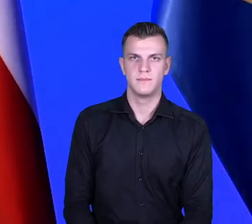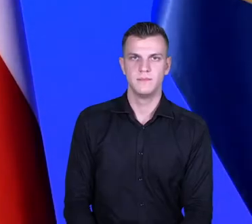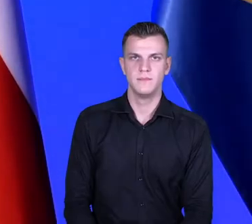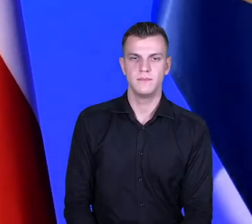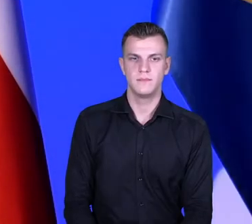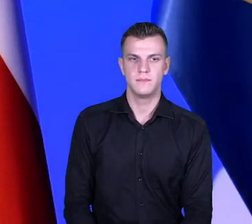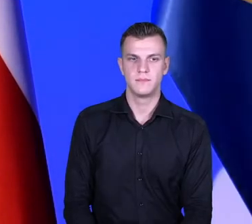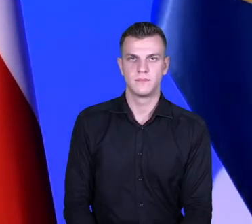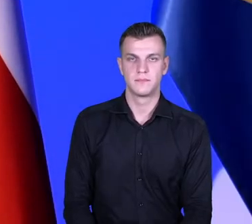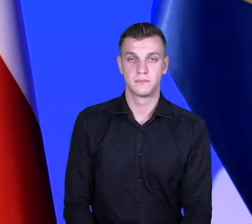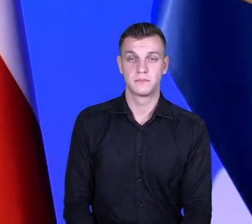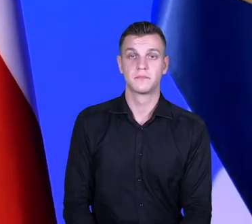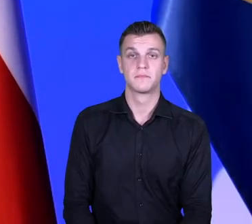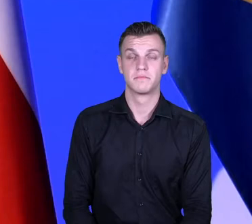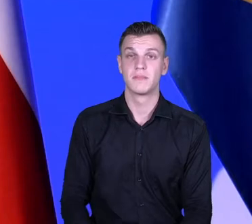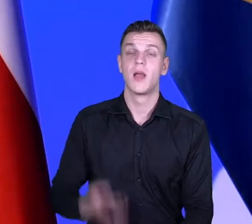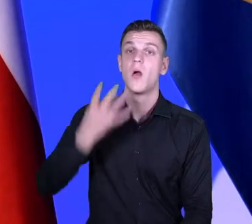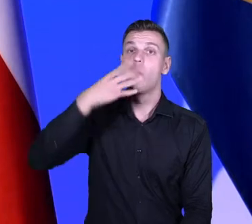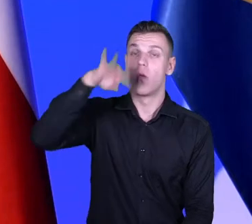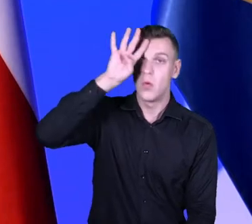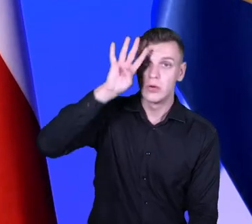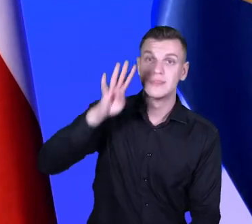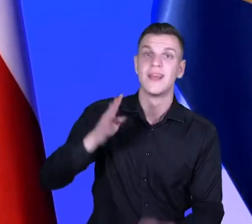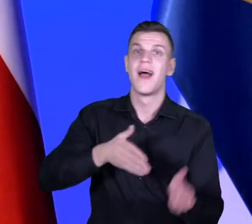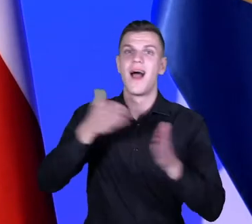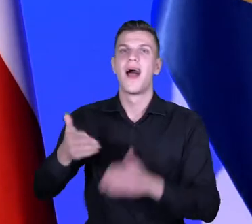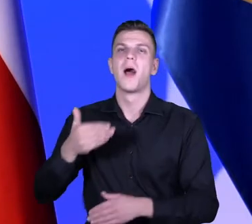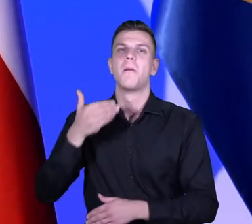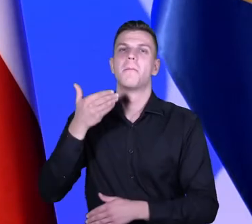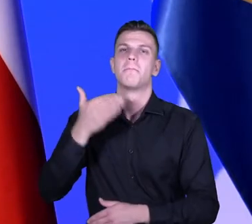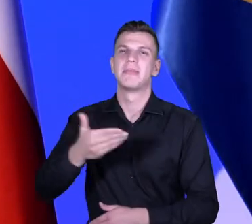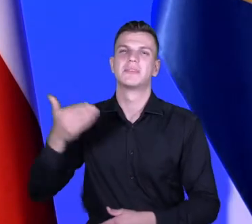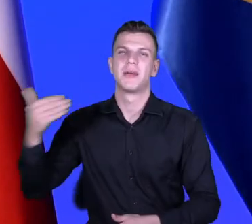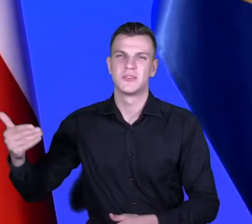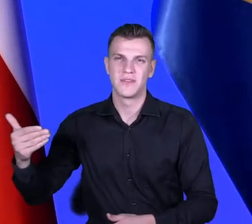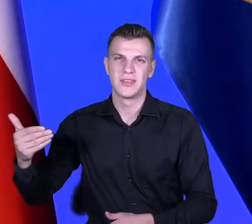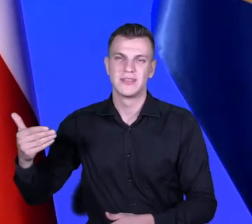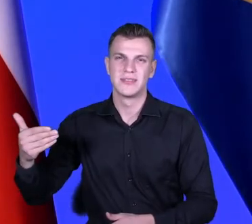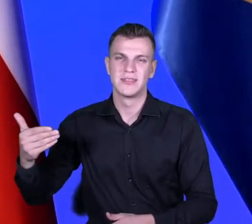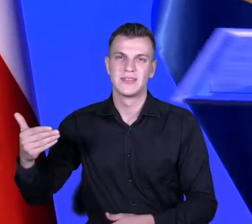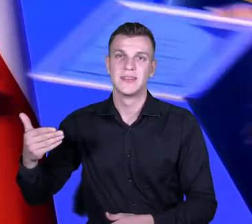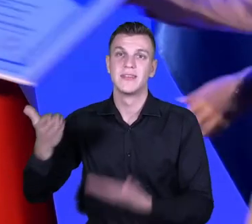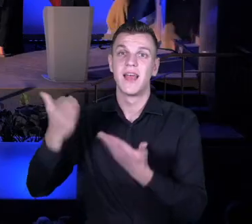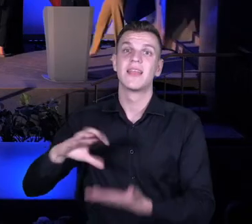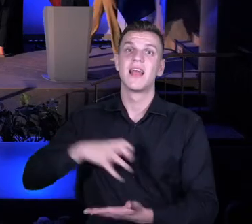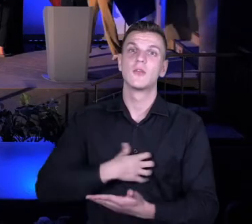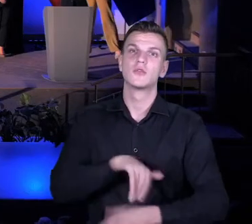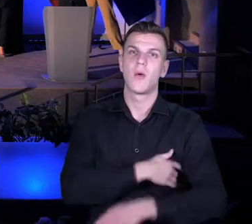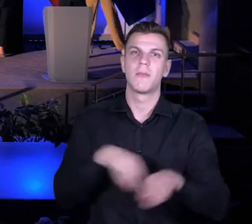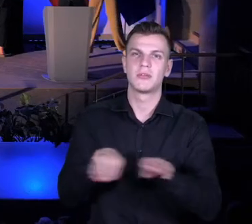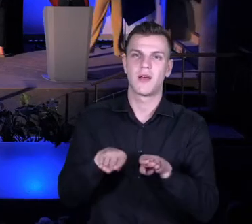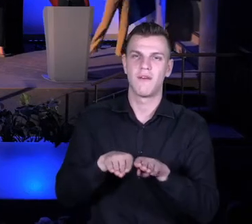Byliśmy w Łasku, byliśmy w Łodzi, będziemy teraz w Mińsku Mazowieckim i zapraszam pana dyrektora Grzegorza Wyszogrodzkiego ze Szkoły Podstawowej nr